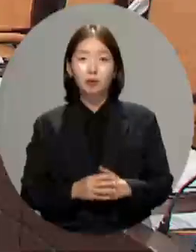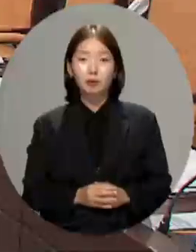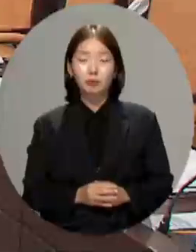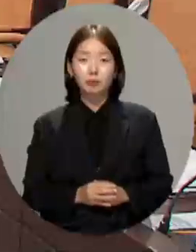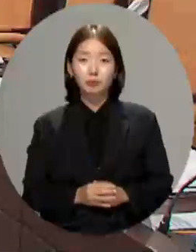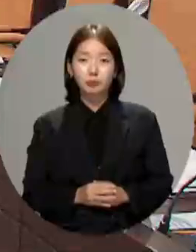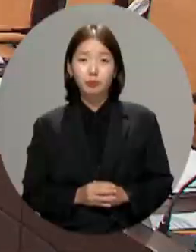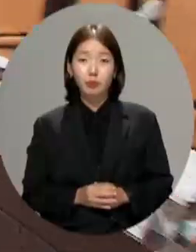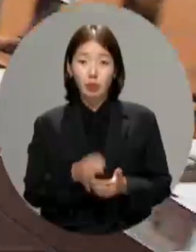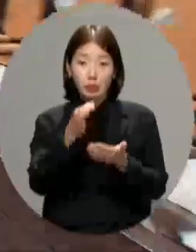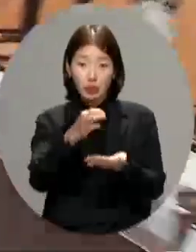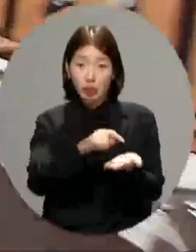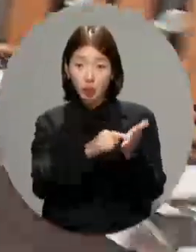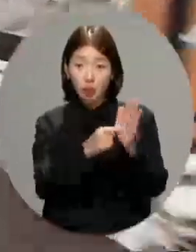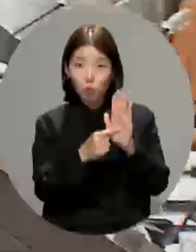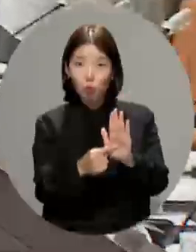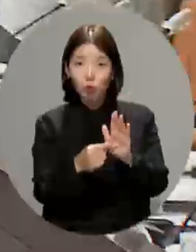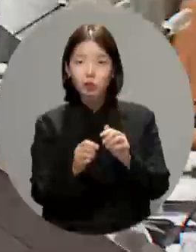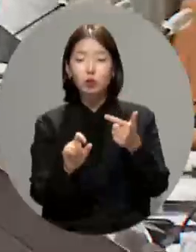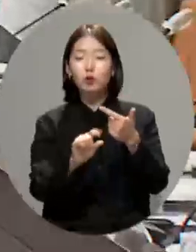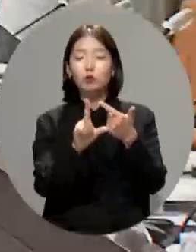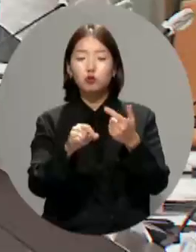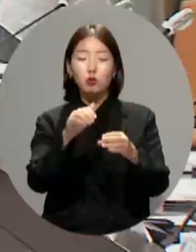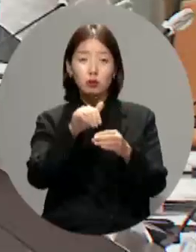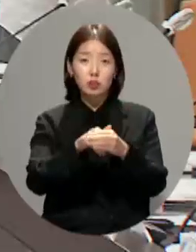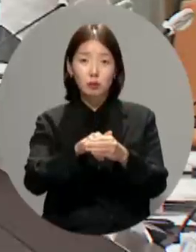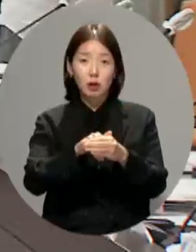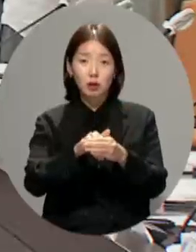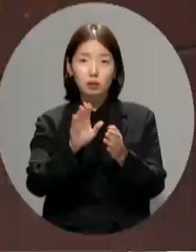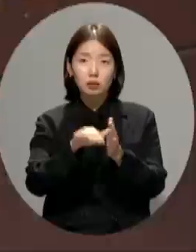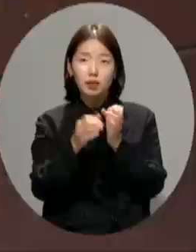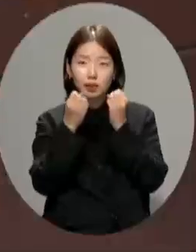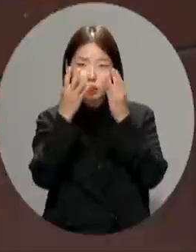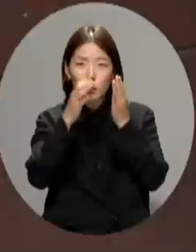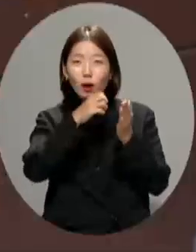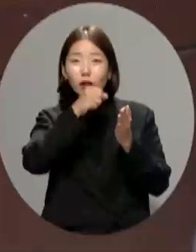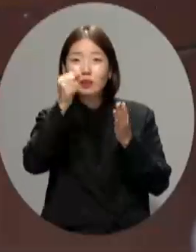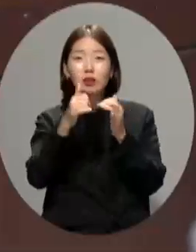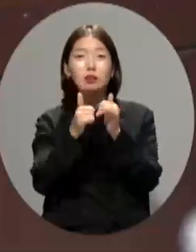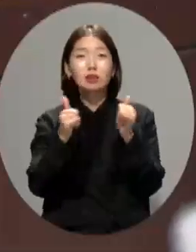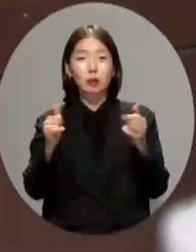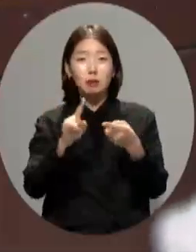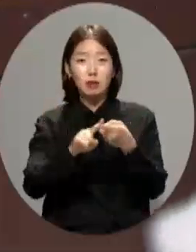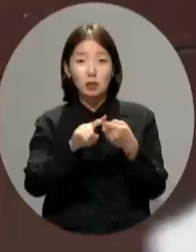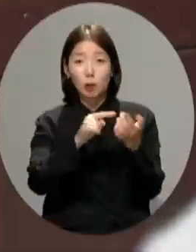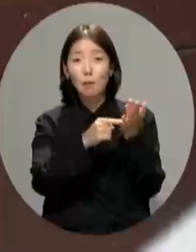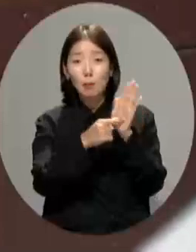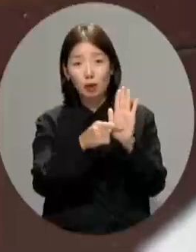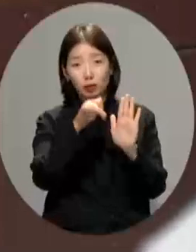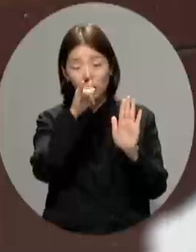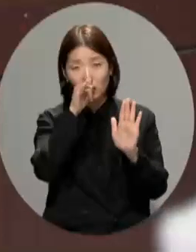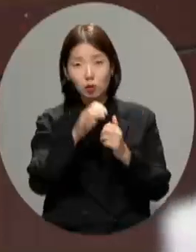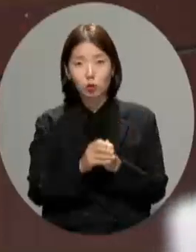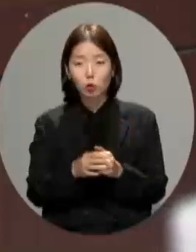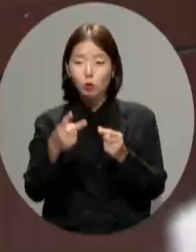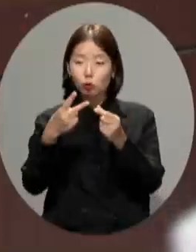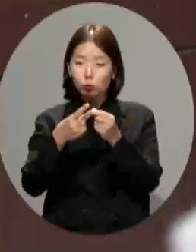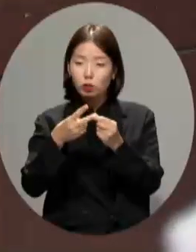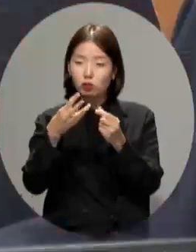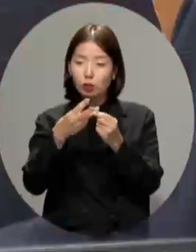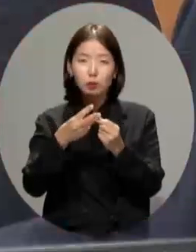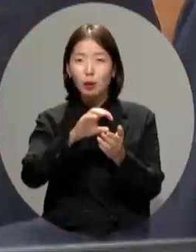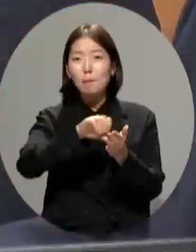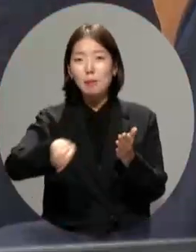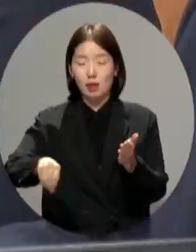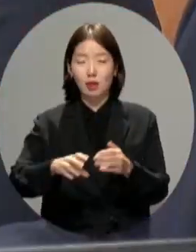이번 재산공개는 지난 6월 지방선거에서 새로 당선된 공직자들이 대상으로 대선 이상 선출직은